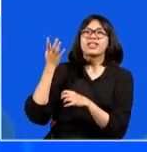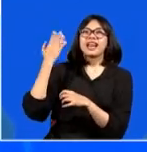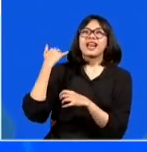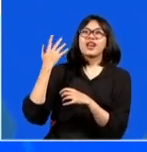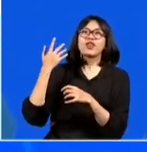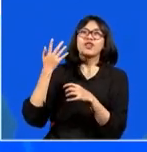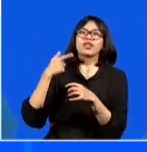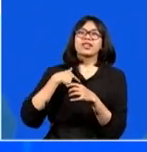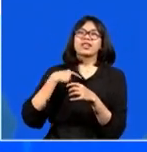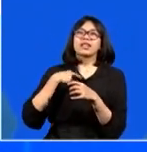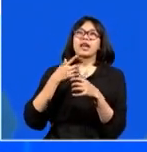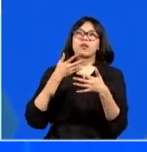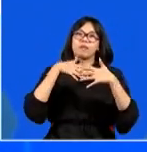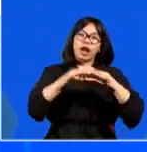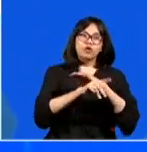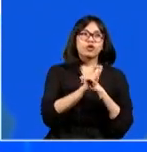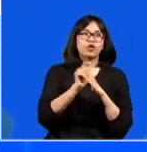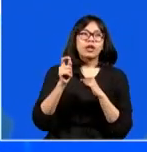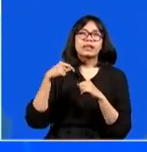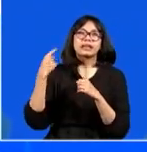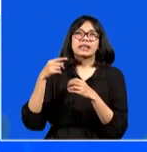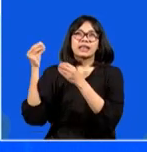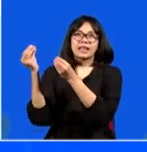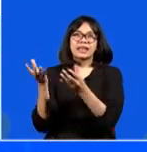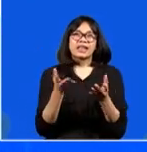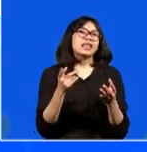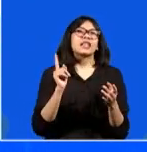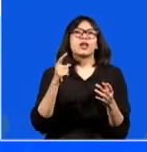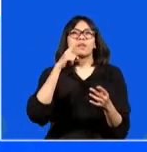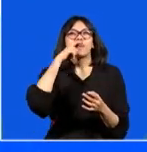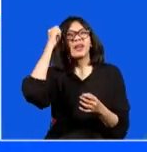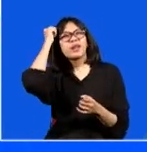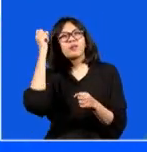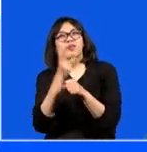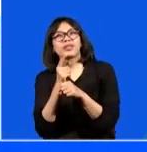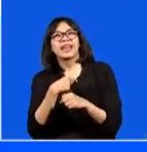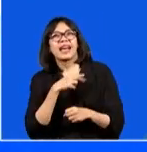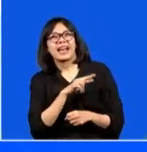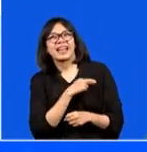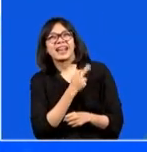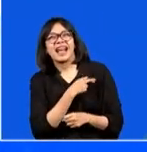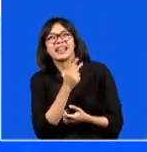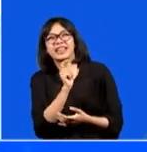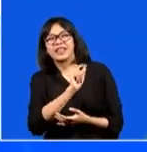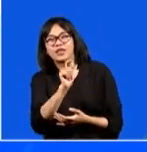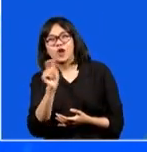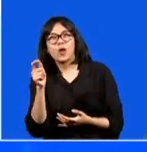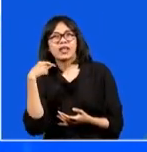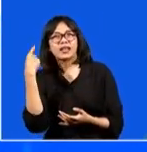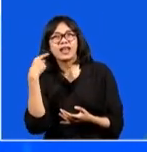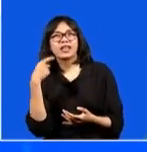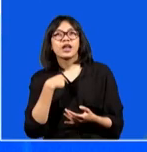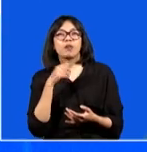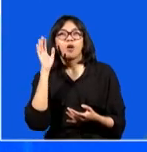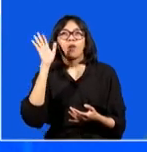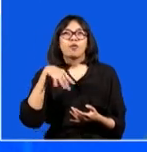tanpa mengurangi pendidikan yang ada karena saya itu dari dulu Bu bapak ibu guru saya itu rajin banget sekolahnya ya Pokoknya saya mau